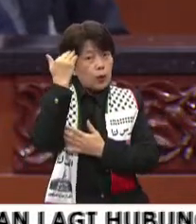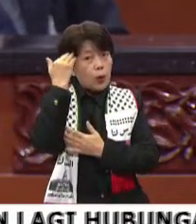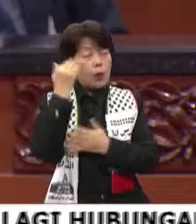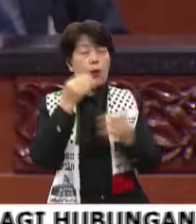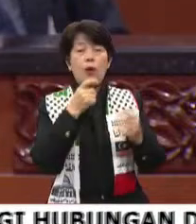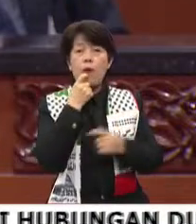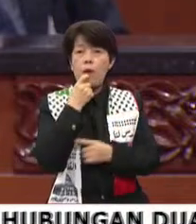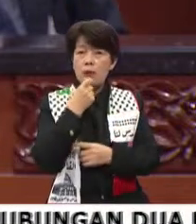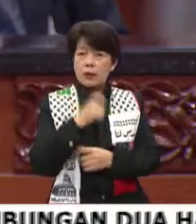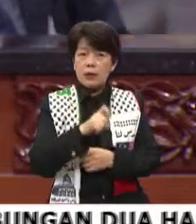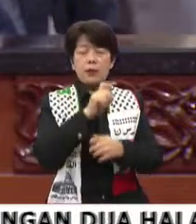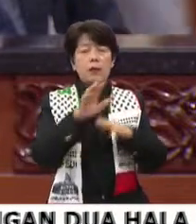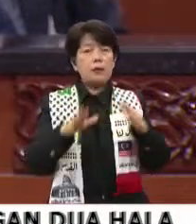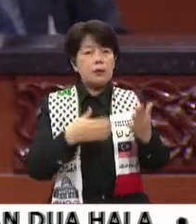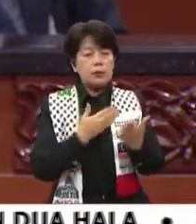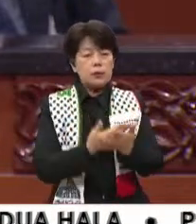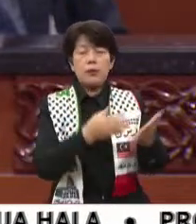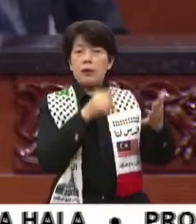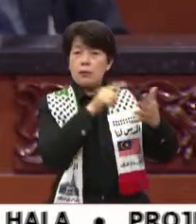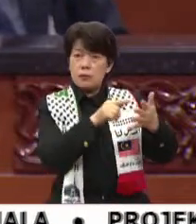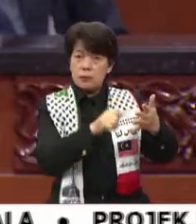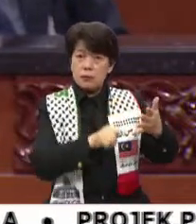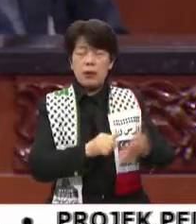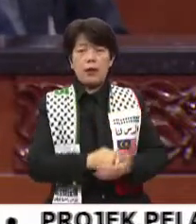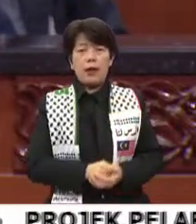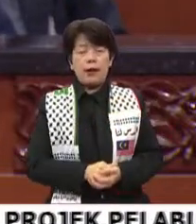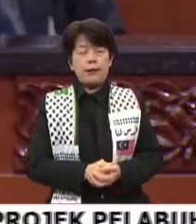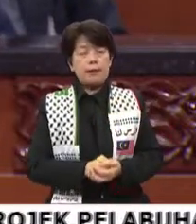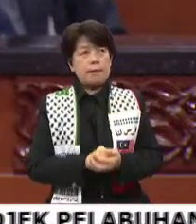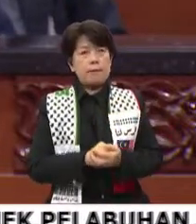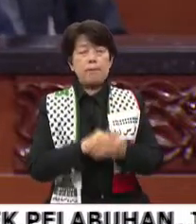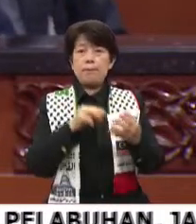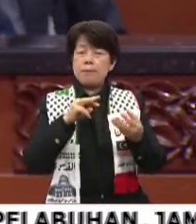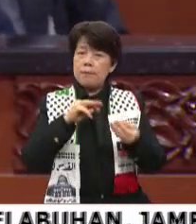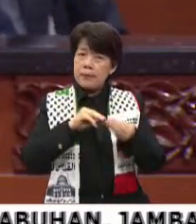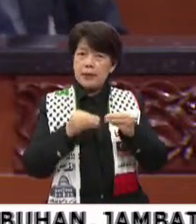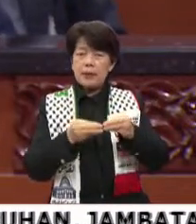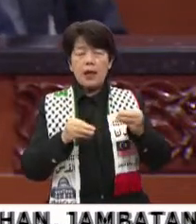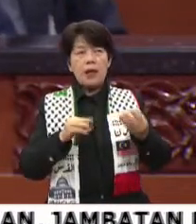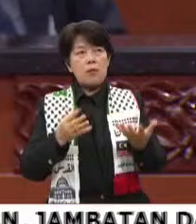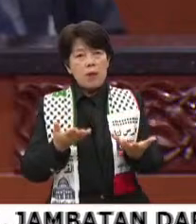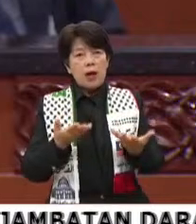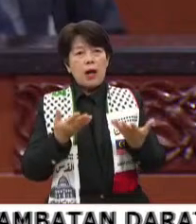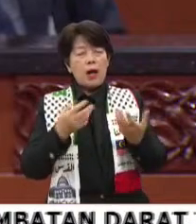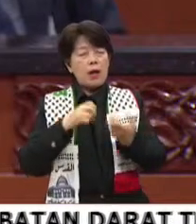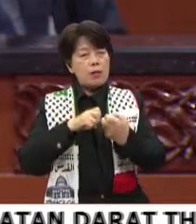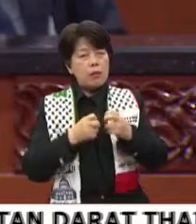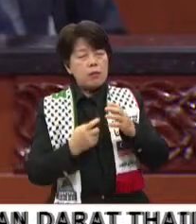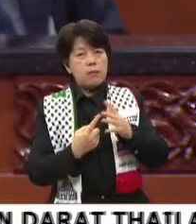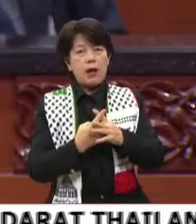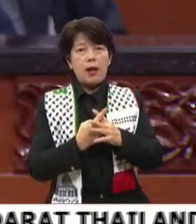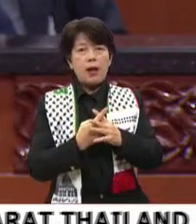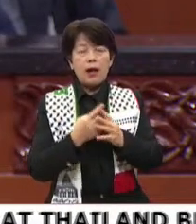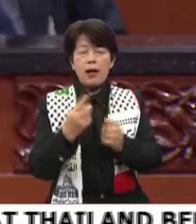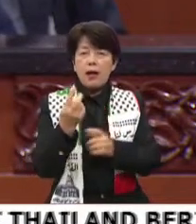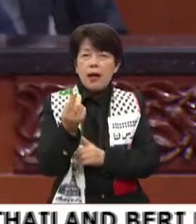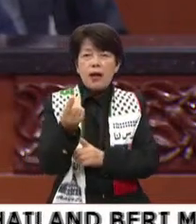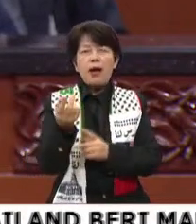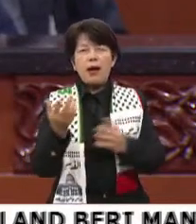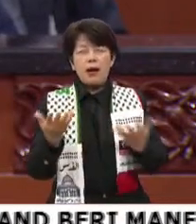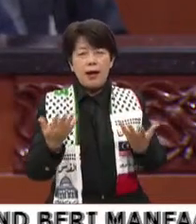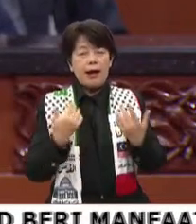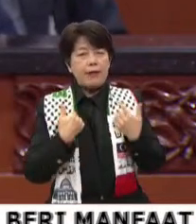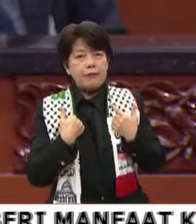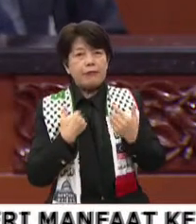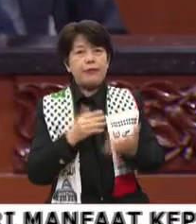yang sekarang ini mungkin ada Apa nama tu masalah sedikit dan sebab itu saya sebutkan tadi task Force ini sedang